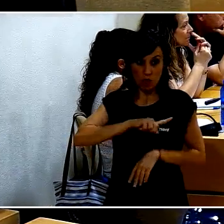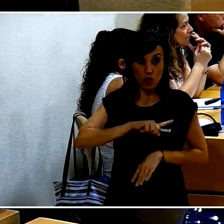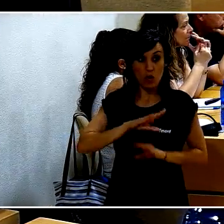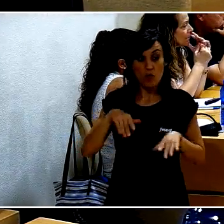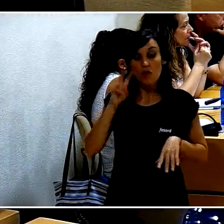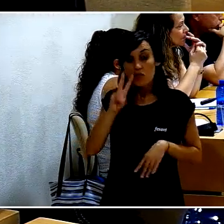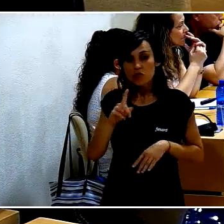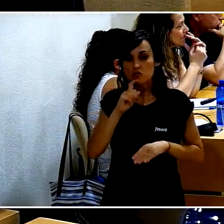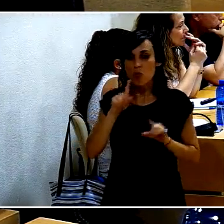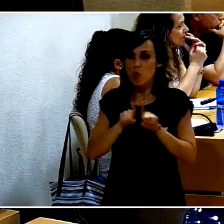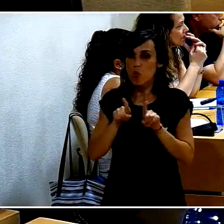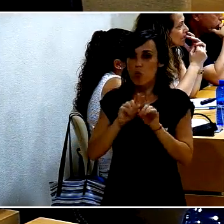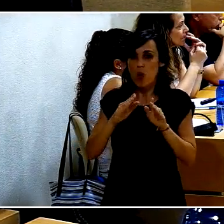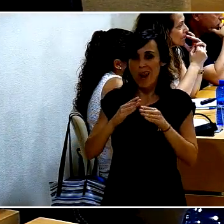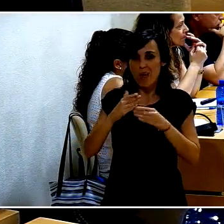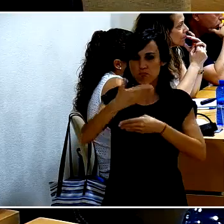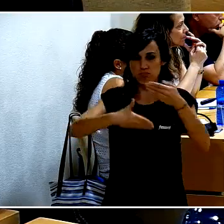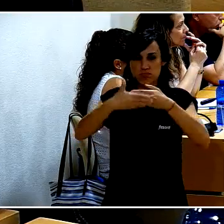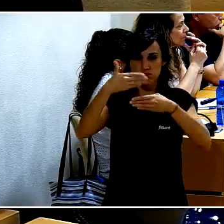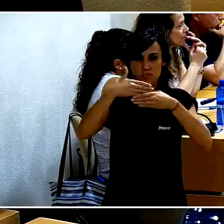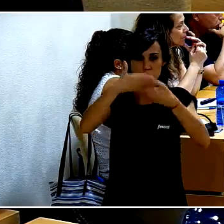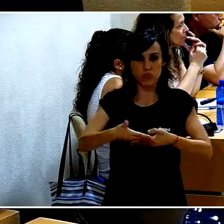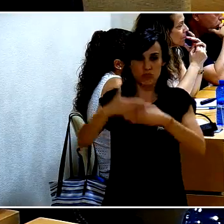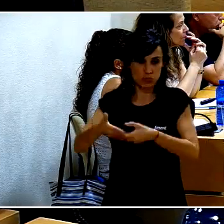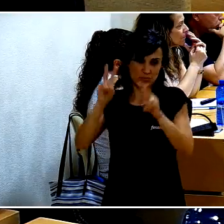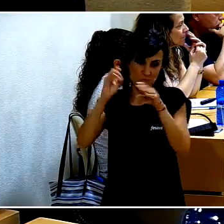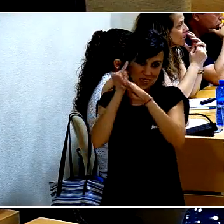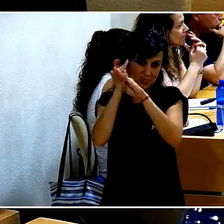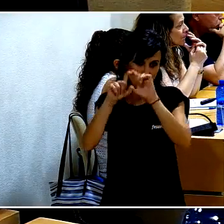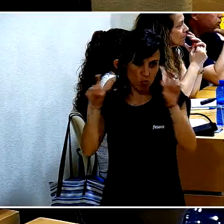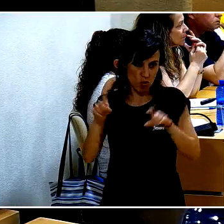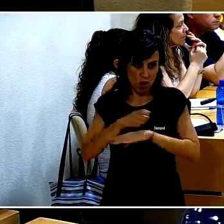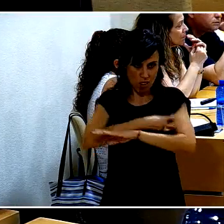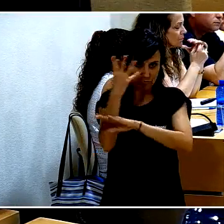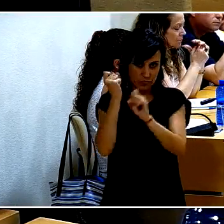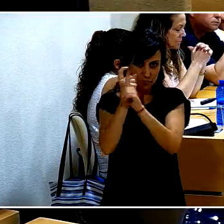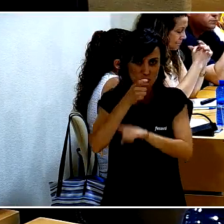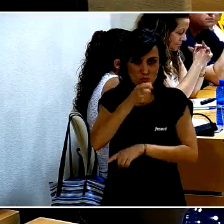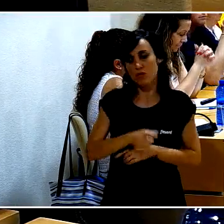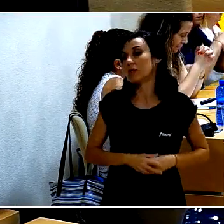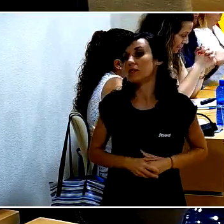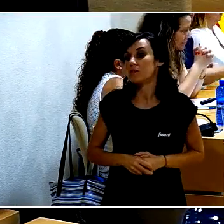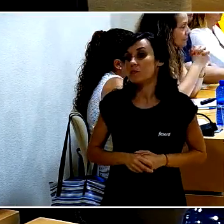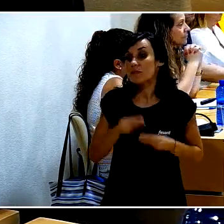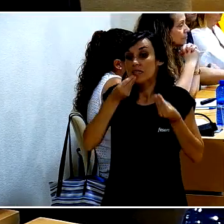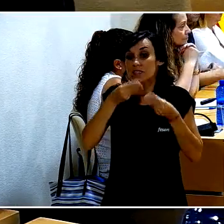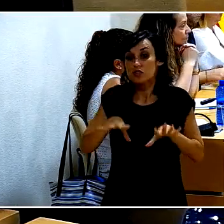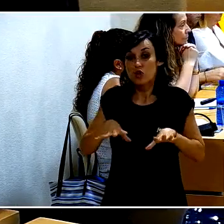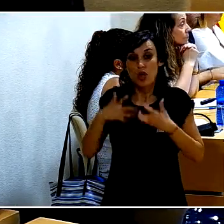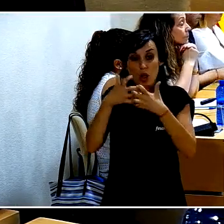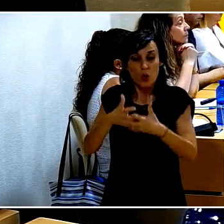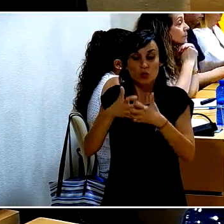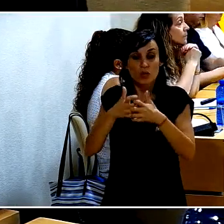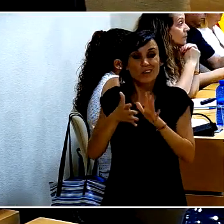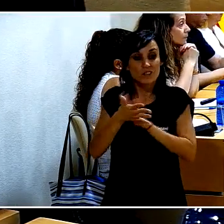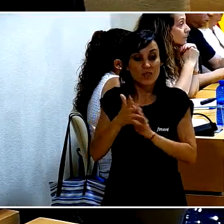enderrocant els murs de la LGTB-fòbia institucional. La lluita La història de la lluita LGTB és el relat de moltes